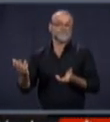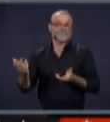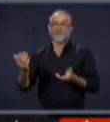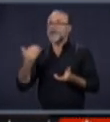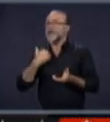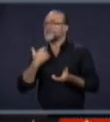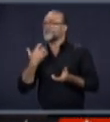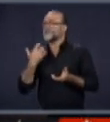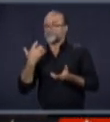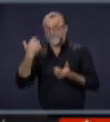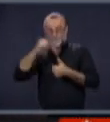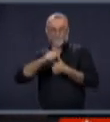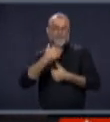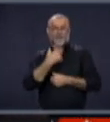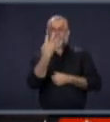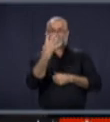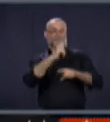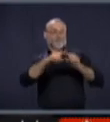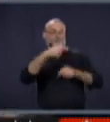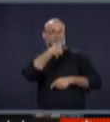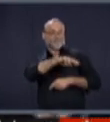que